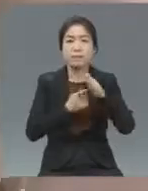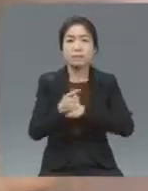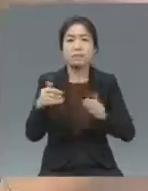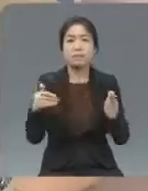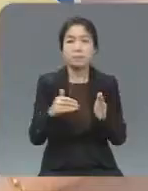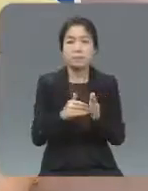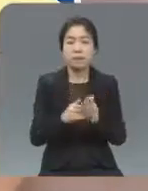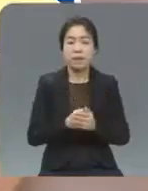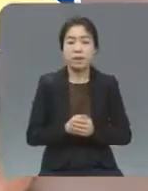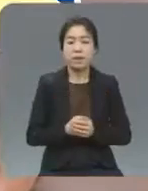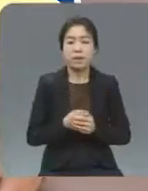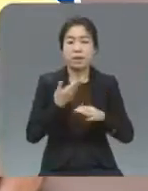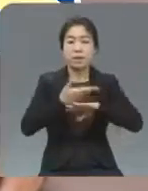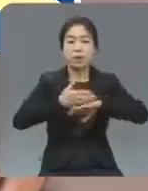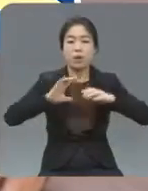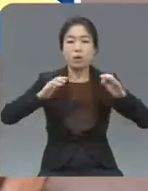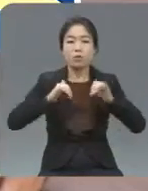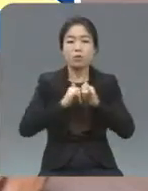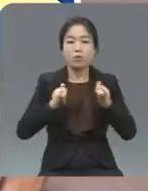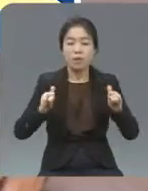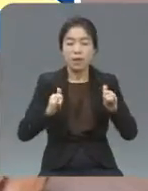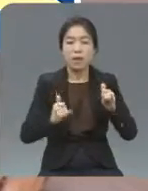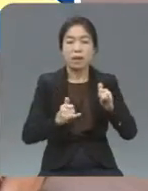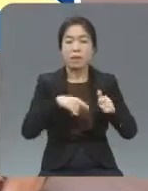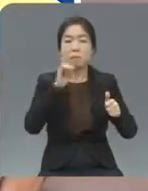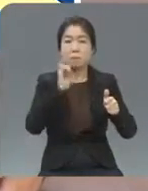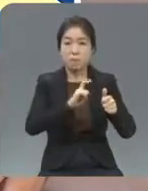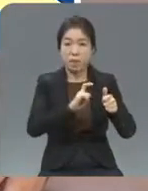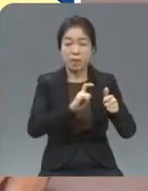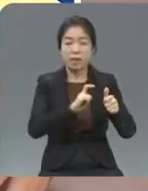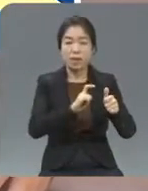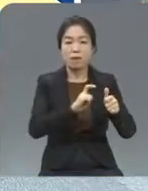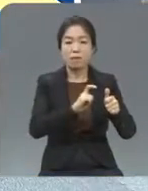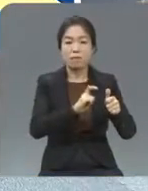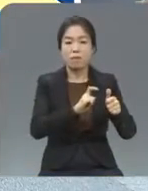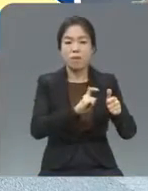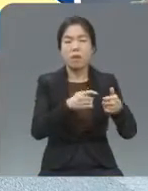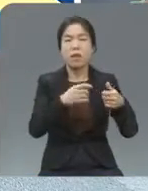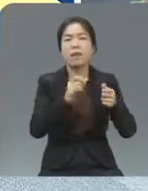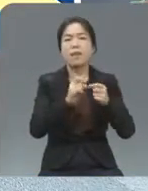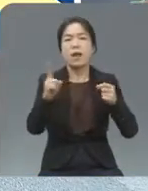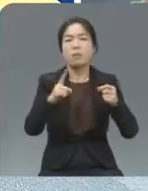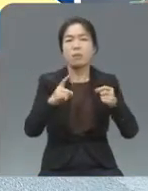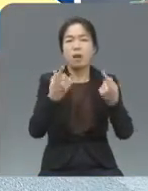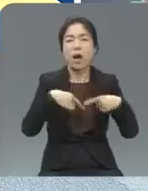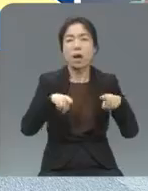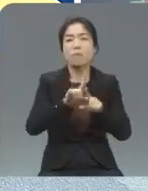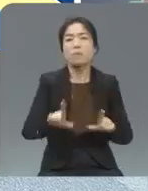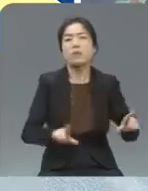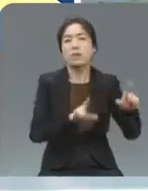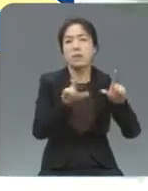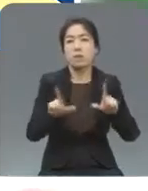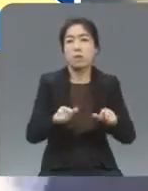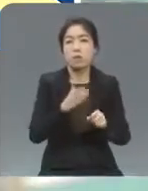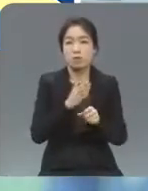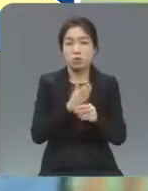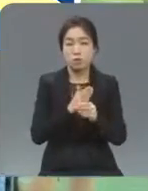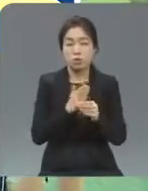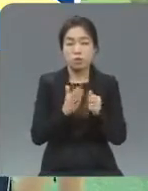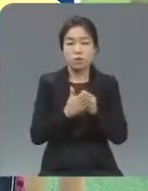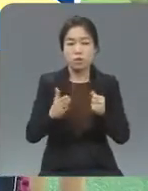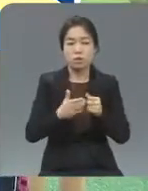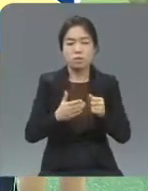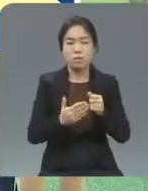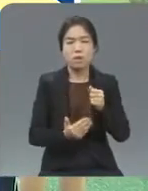내렸습니다. 주로 외국인이 이제 확진자가 발생하게 되면은 대부분이 집단 생활을 하기 때문에 발생